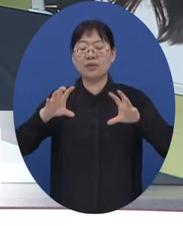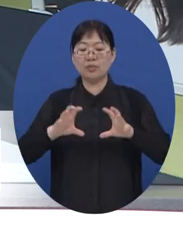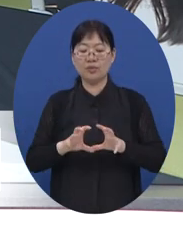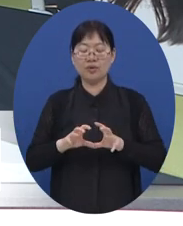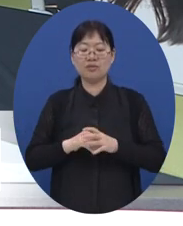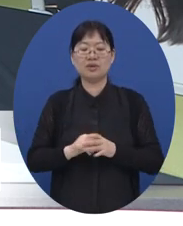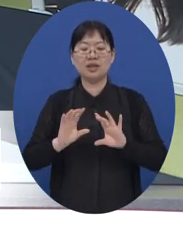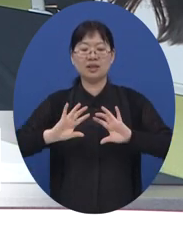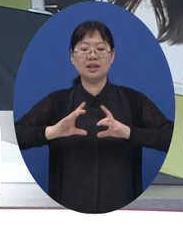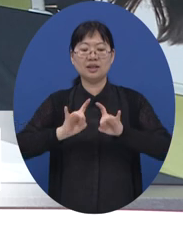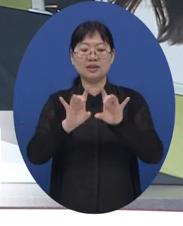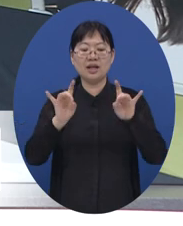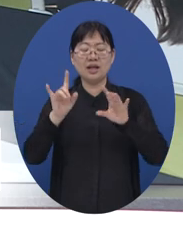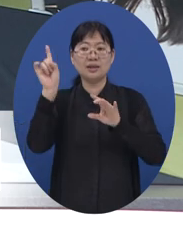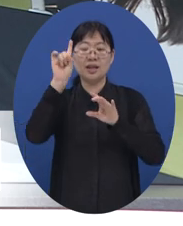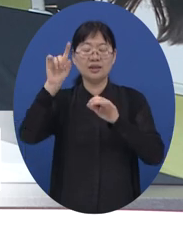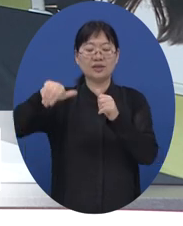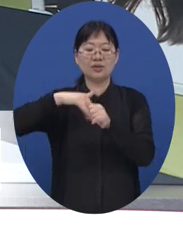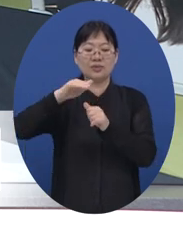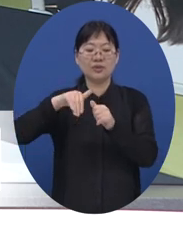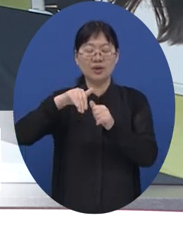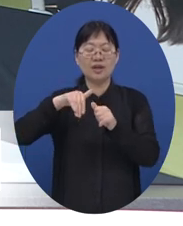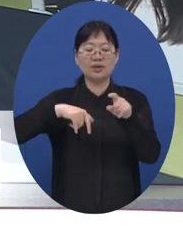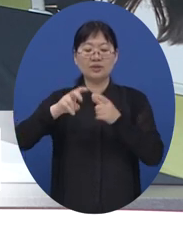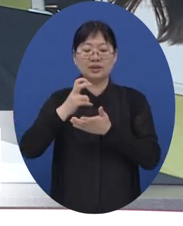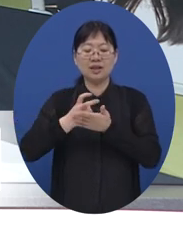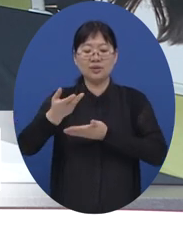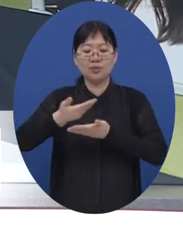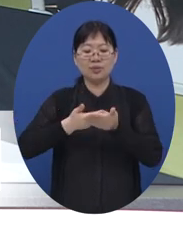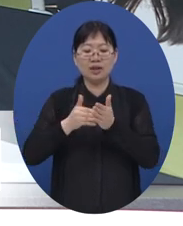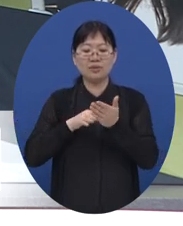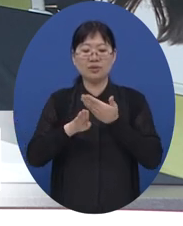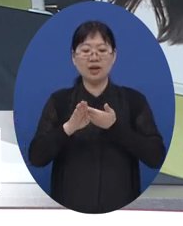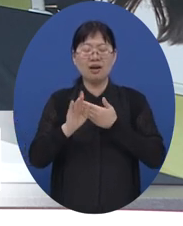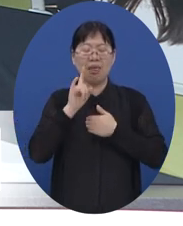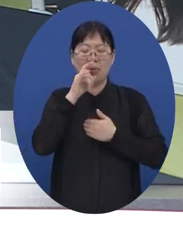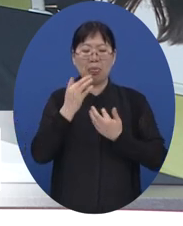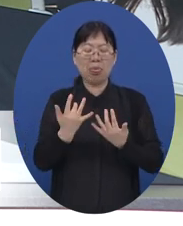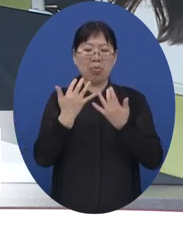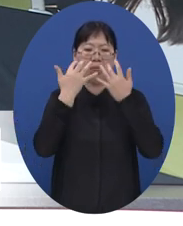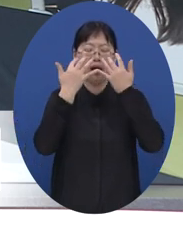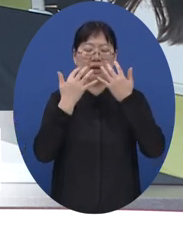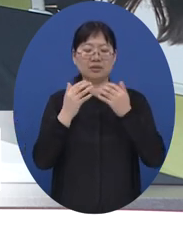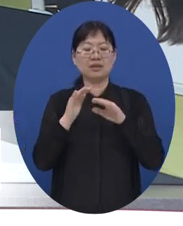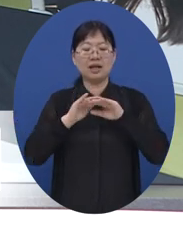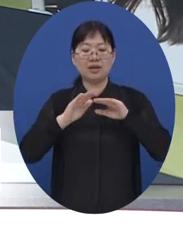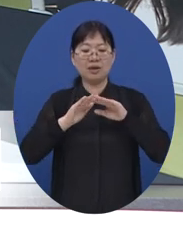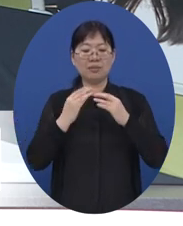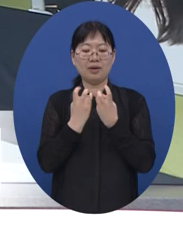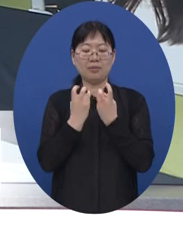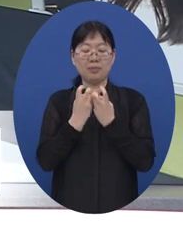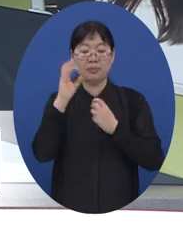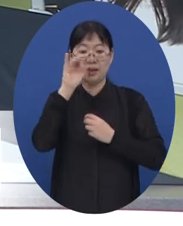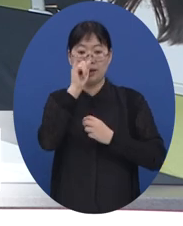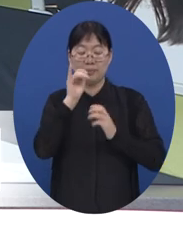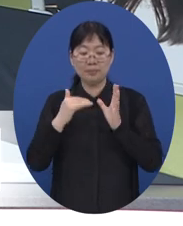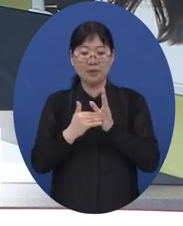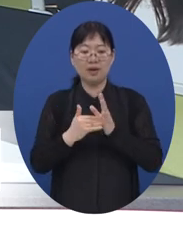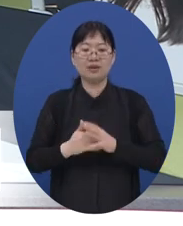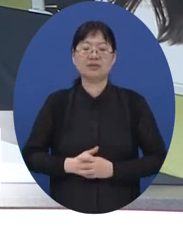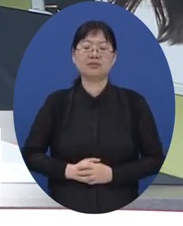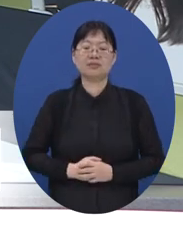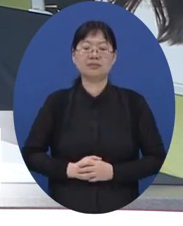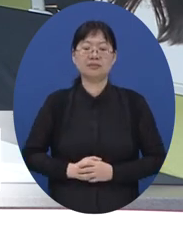한자리에 모여 각국의 대기질 상황과 정책 등을 공유하고 미세먼지에 대한 돌파구를 마련하는 시간을 가집니다.